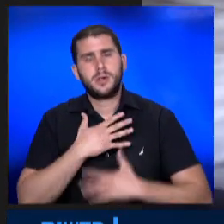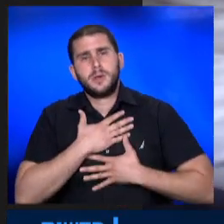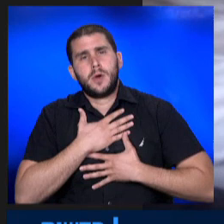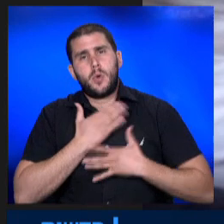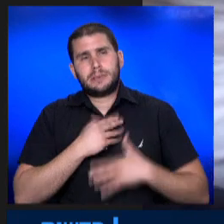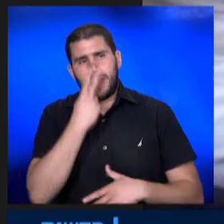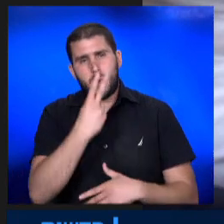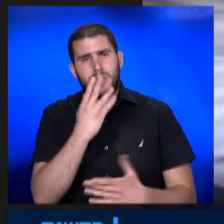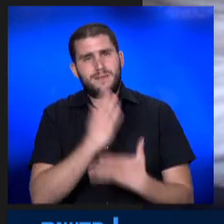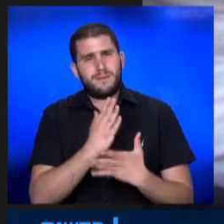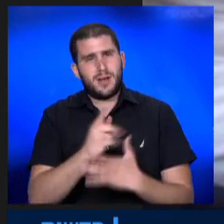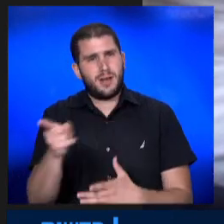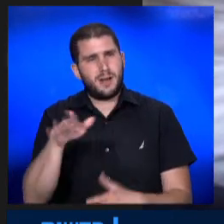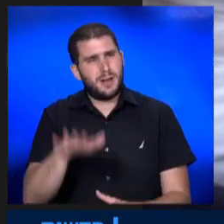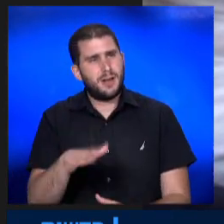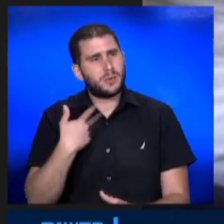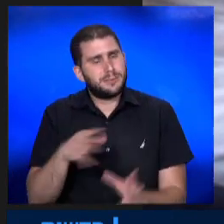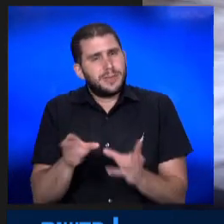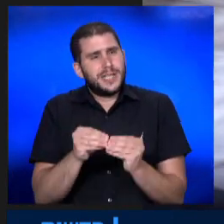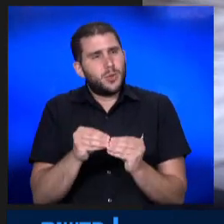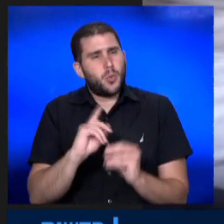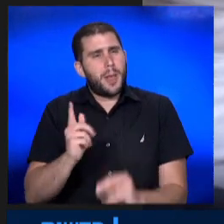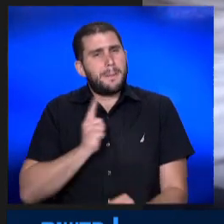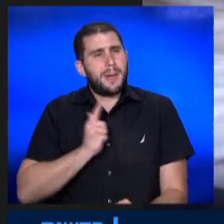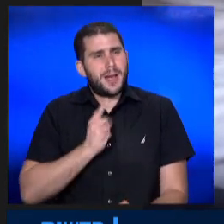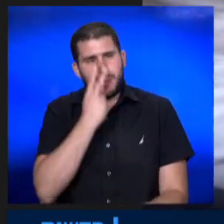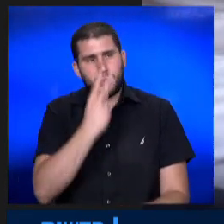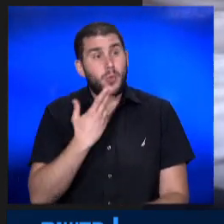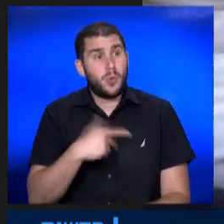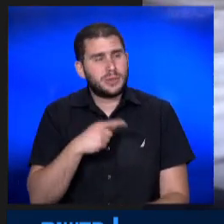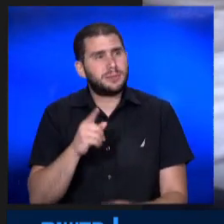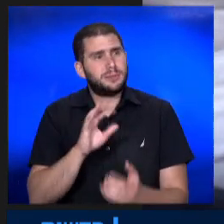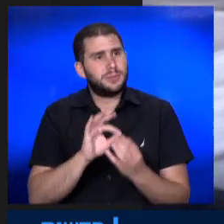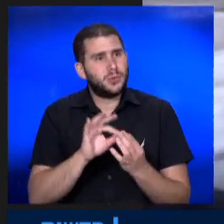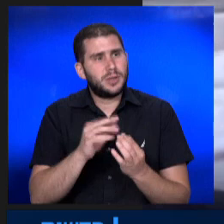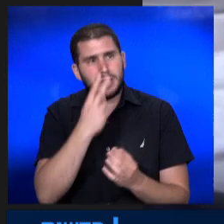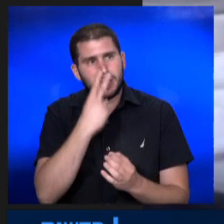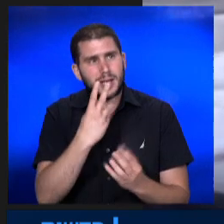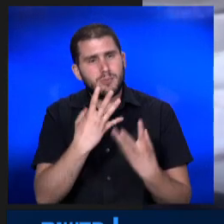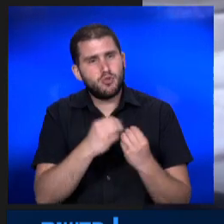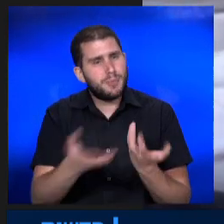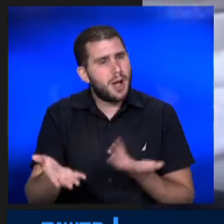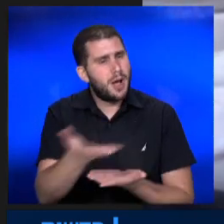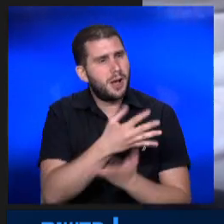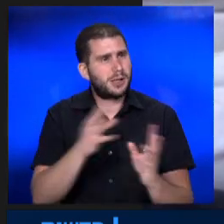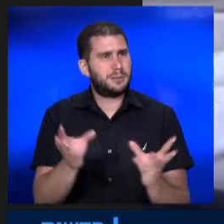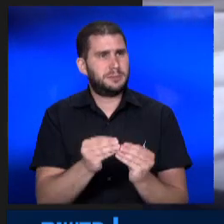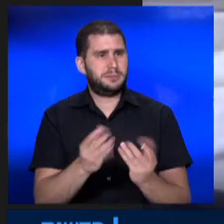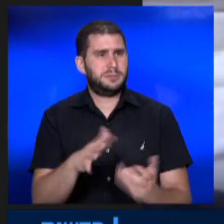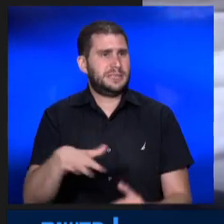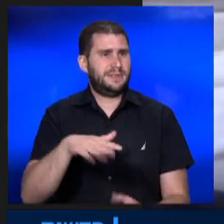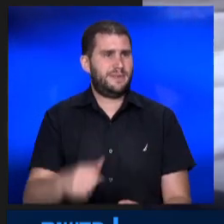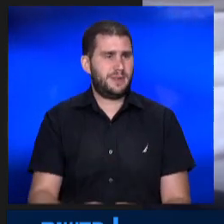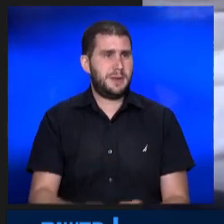אותו, רוצים כבר להיות לצידו, כולם מחכים לו. אנחנו רוצים שפשוט הוא יראה את משפחה